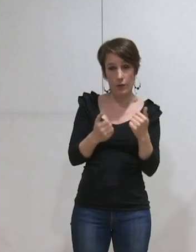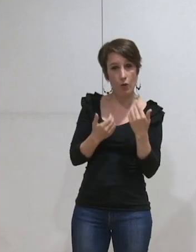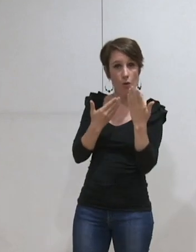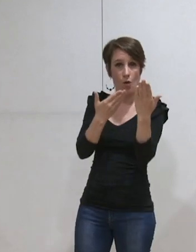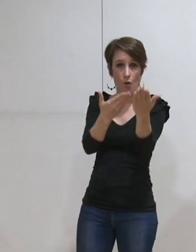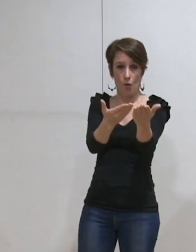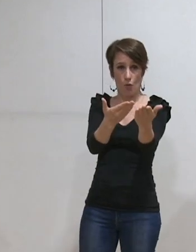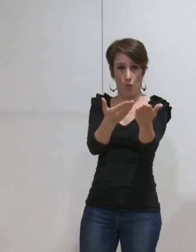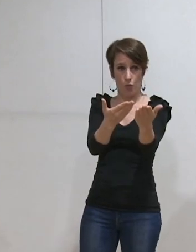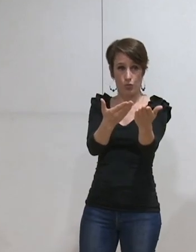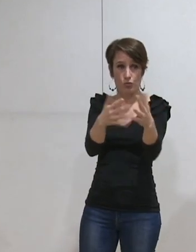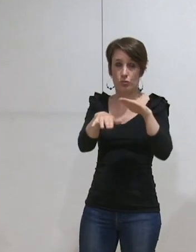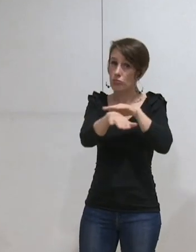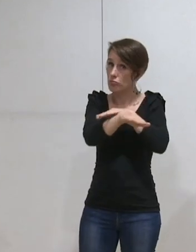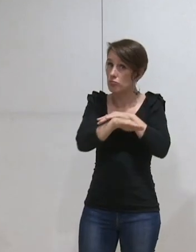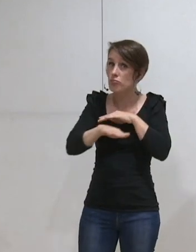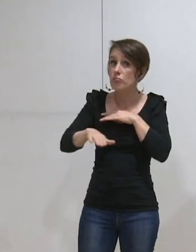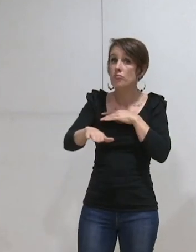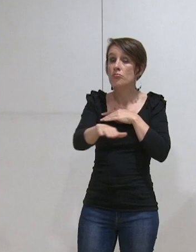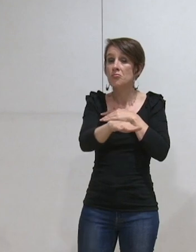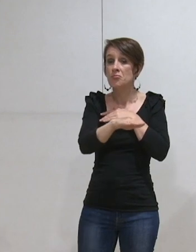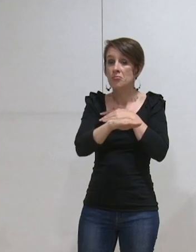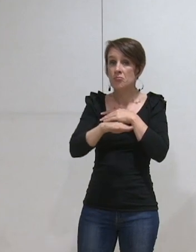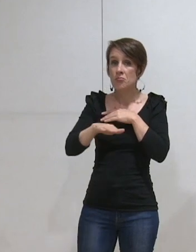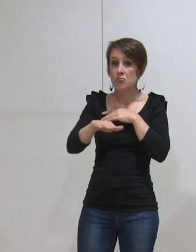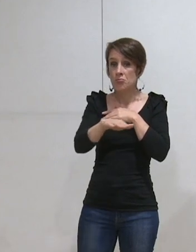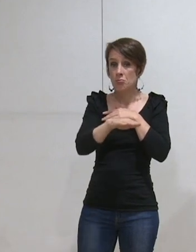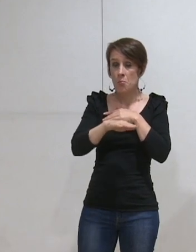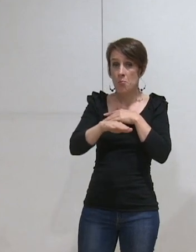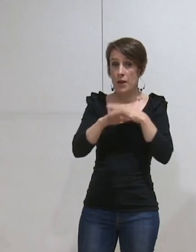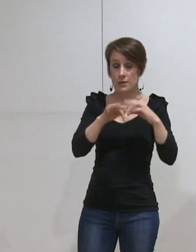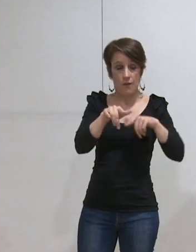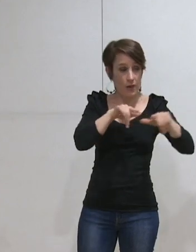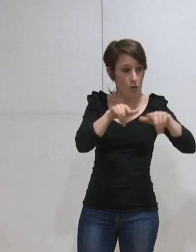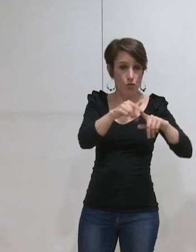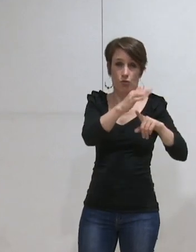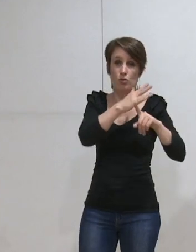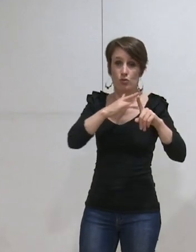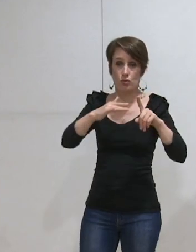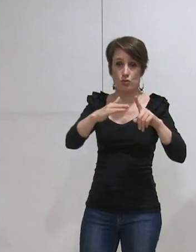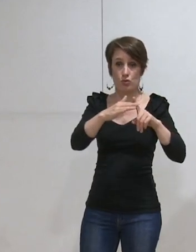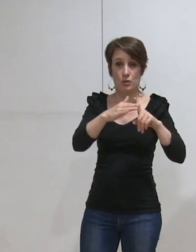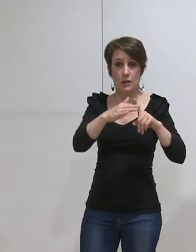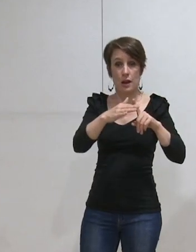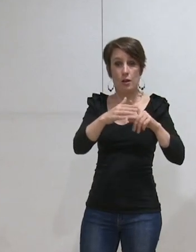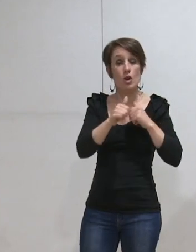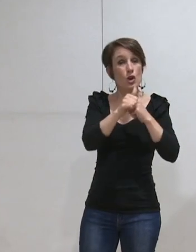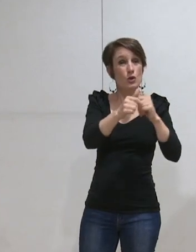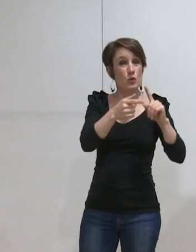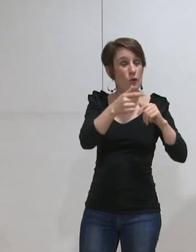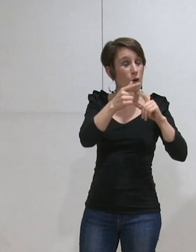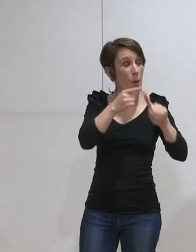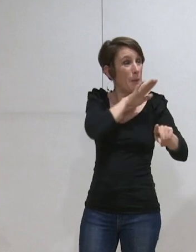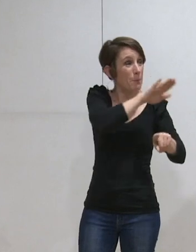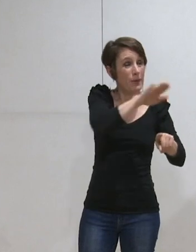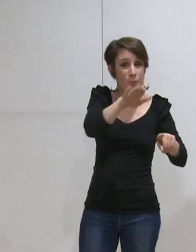terme de base de soutien en au logement social concernant le type de logement c'est-à-dire que chaque